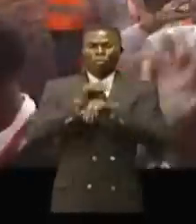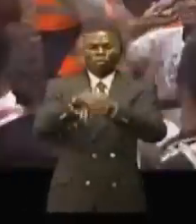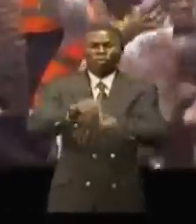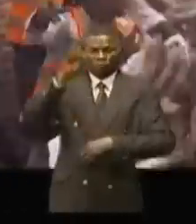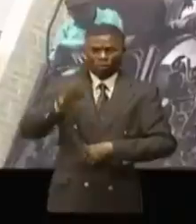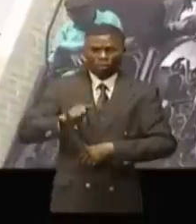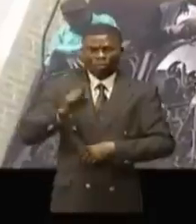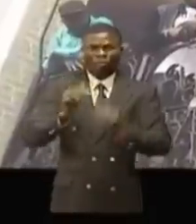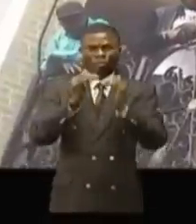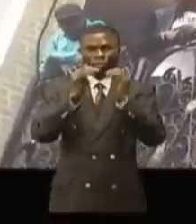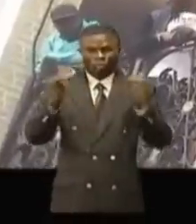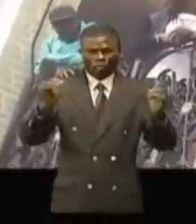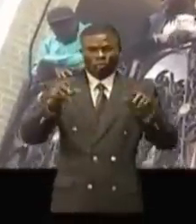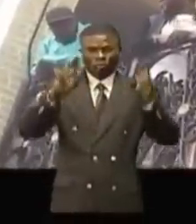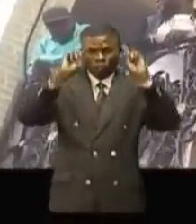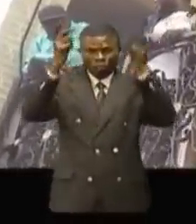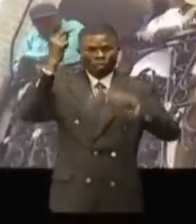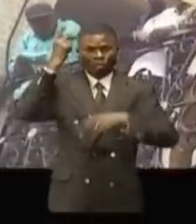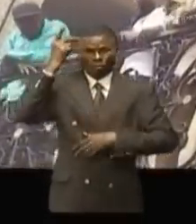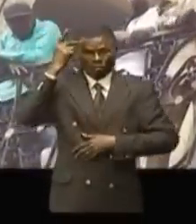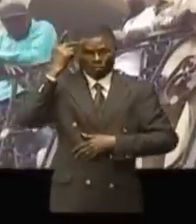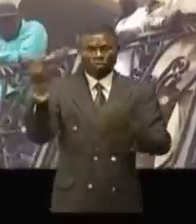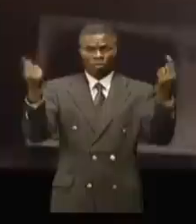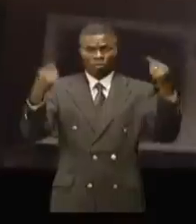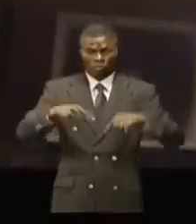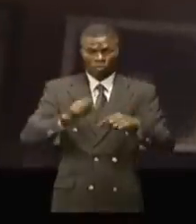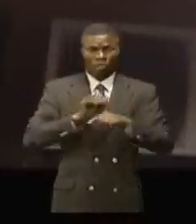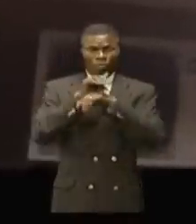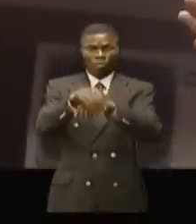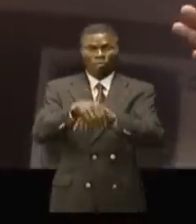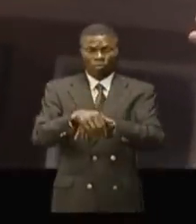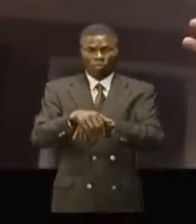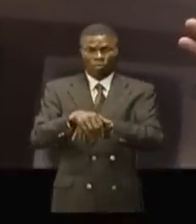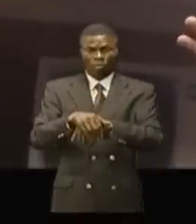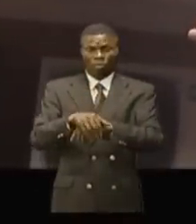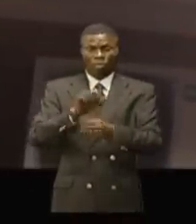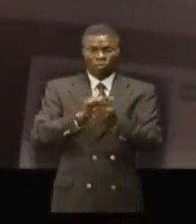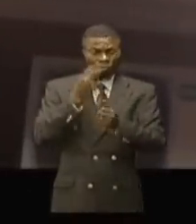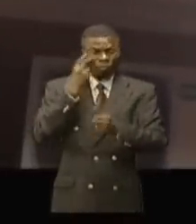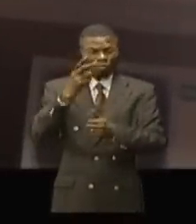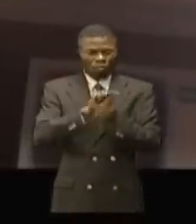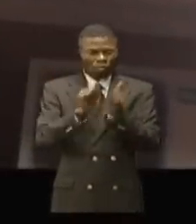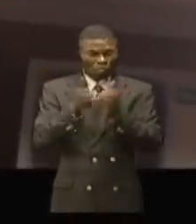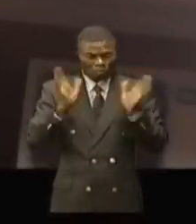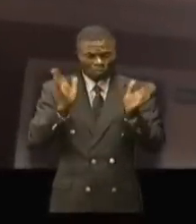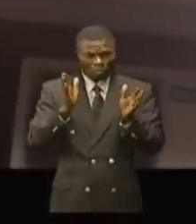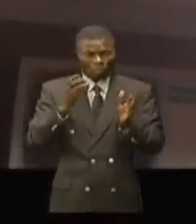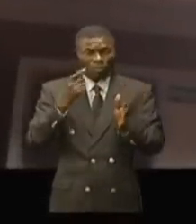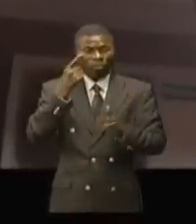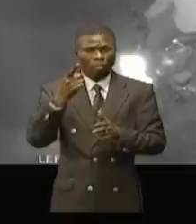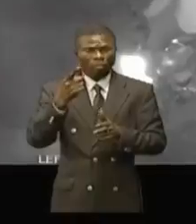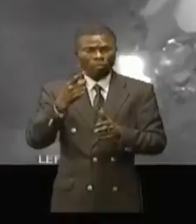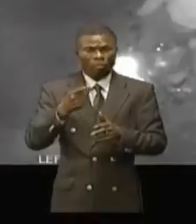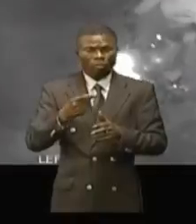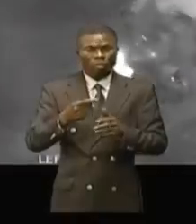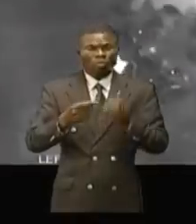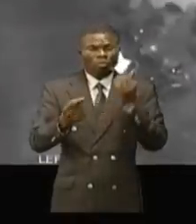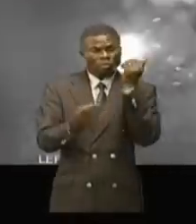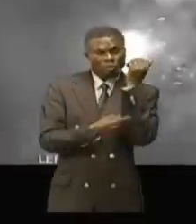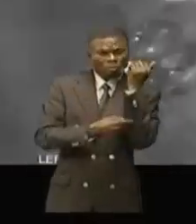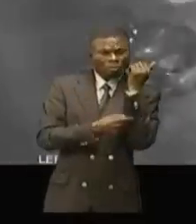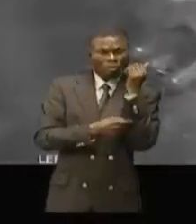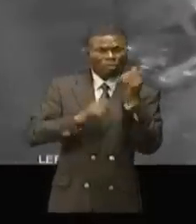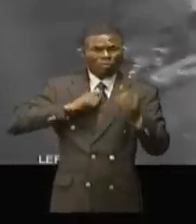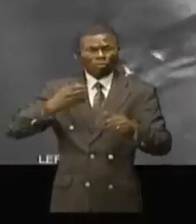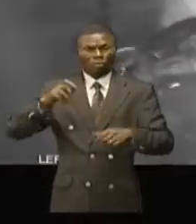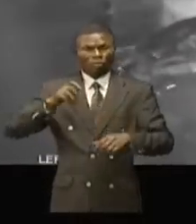la tranquillité à Kinshasa. Lorsque vous assistez à une scène suspecte, ou vous êtes victime d'une tentative d'enlèvement, ou